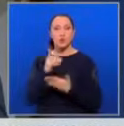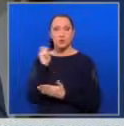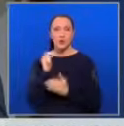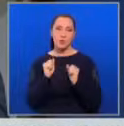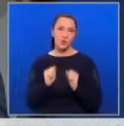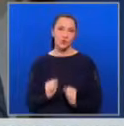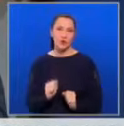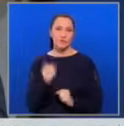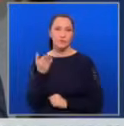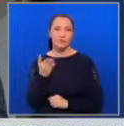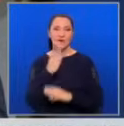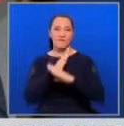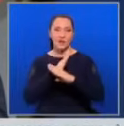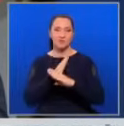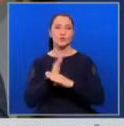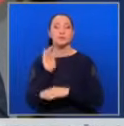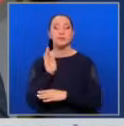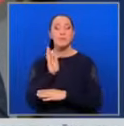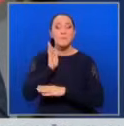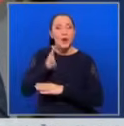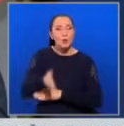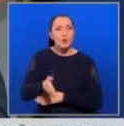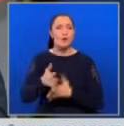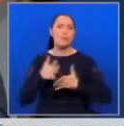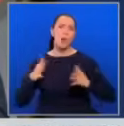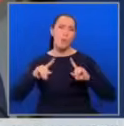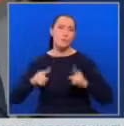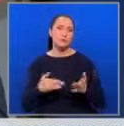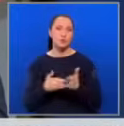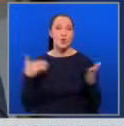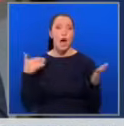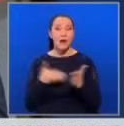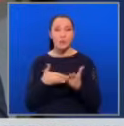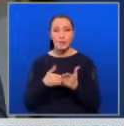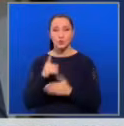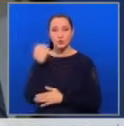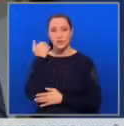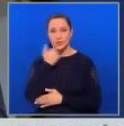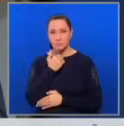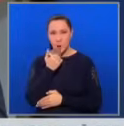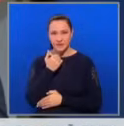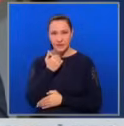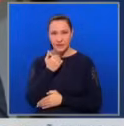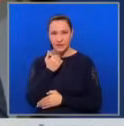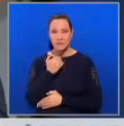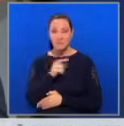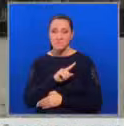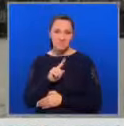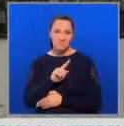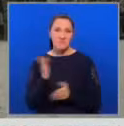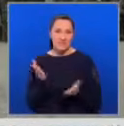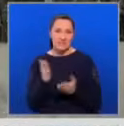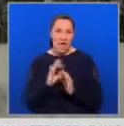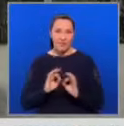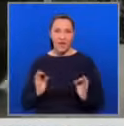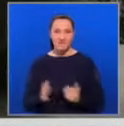очаквам това вето да бъде преодоляно много бързо защото аргументите които се използват не са